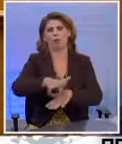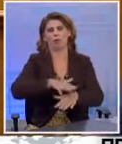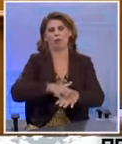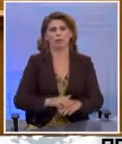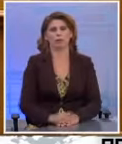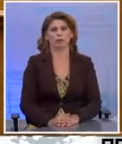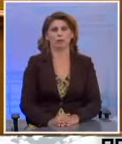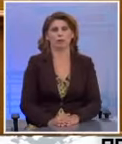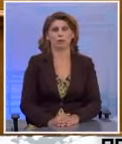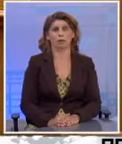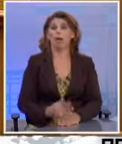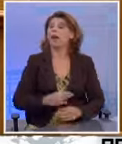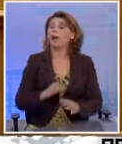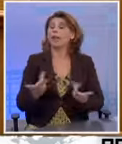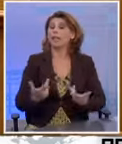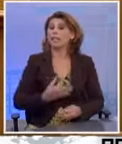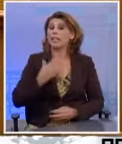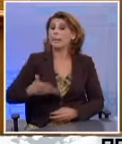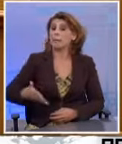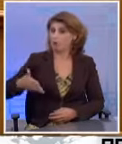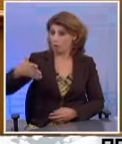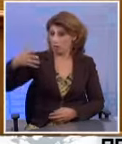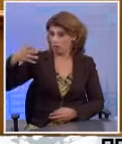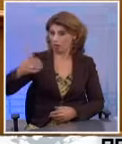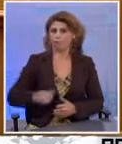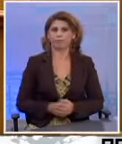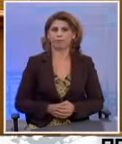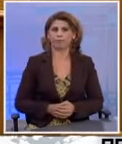Γιατί, κύριε Μητσοτάκη, στην προηγούμενη